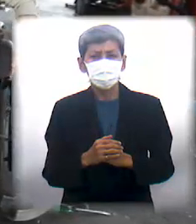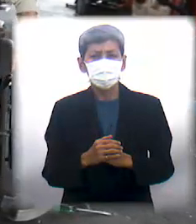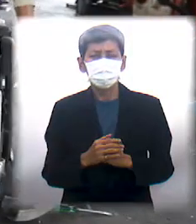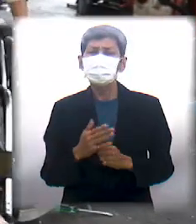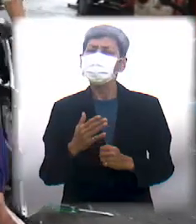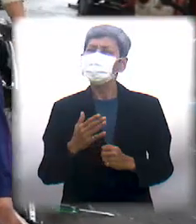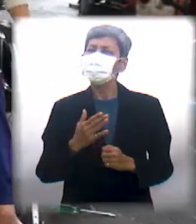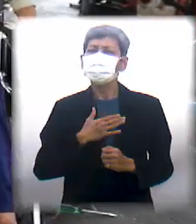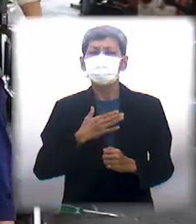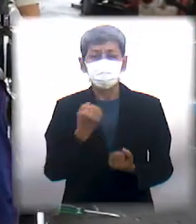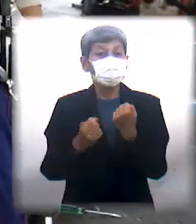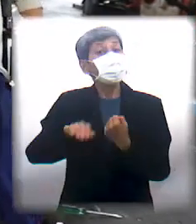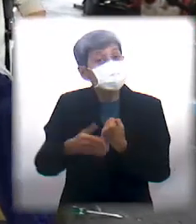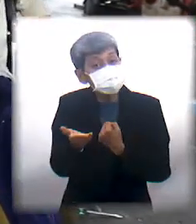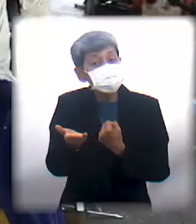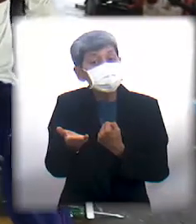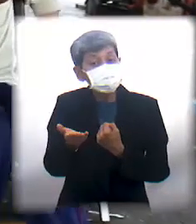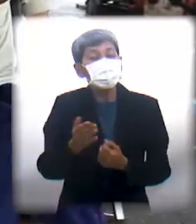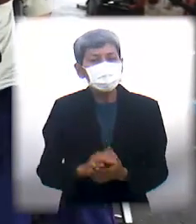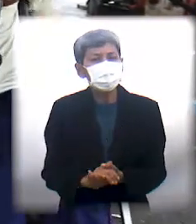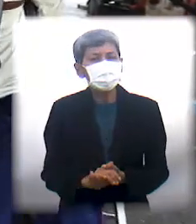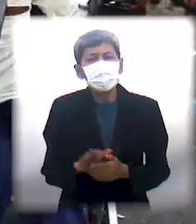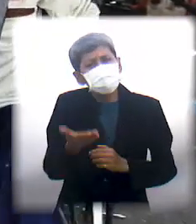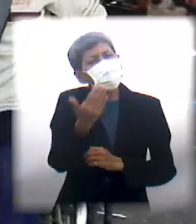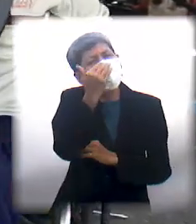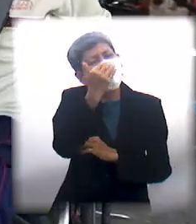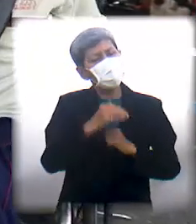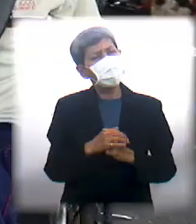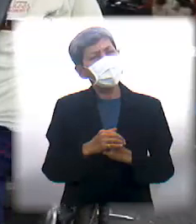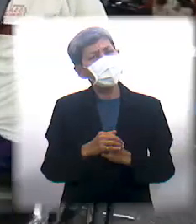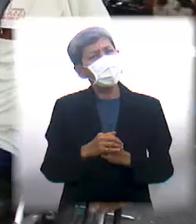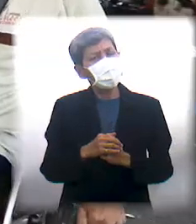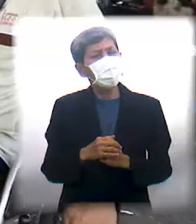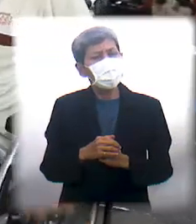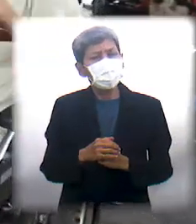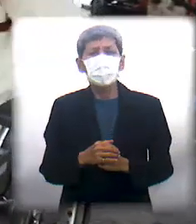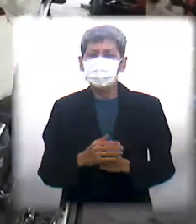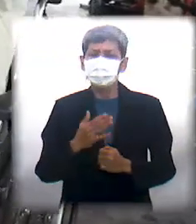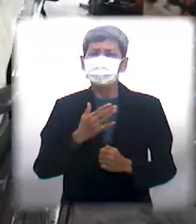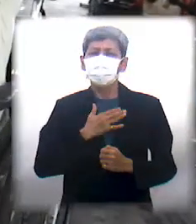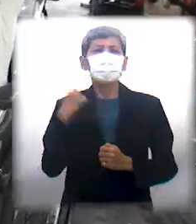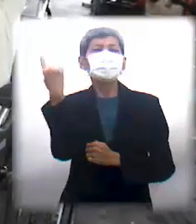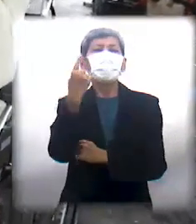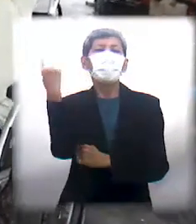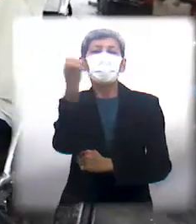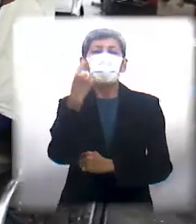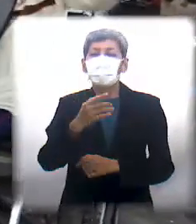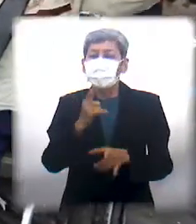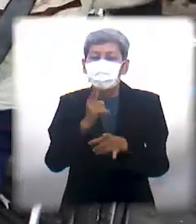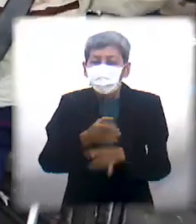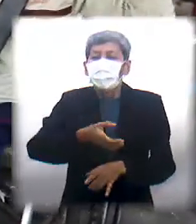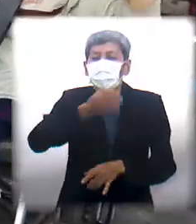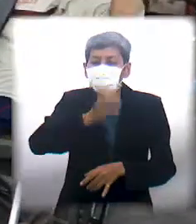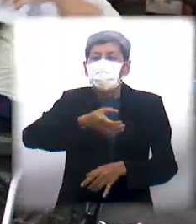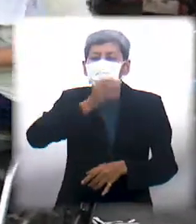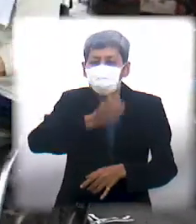อุบัติเหตุก็รถคว่ำได้ครับ ทำไมมันคว่ำได้อะพี่อยู่ดีๆมันคงไม่คว่ำอ่ะ ก็ผมออกไปเที่ยวกินเหล้าเพื่อนนั่นแ